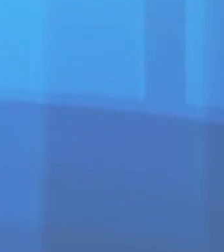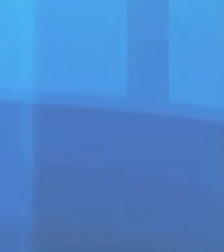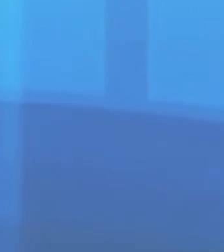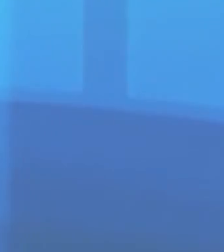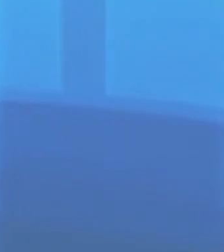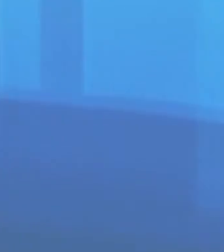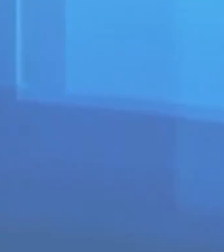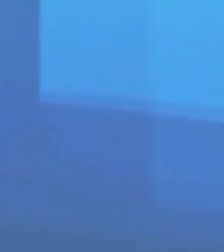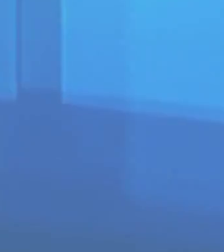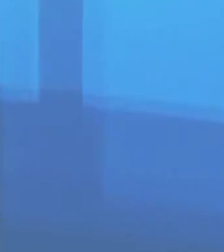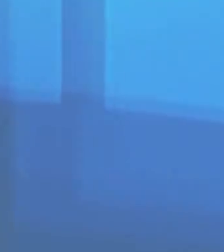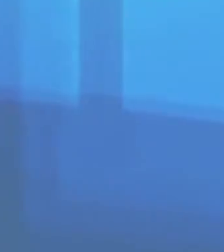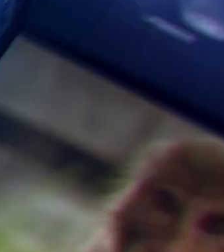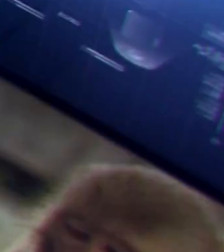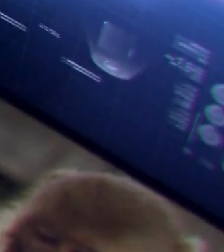98-58-421-801।